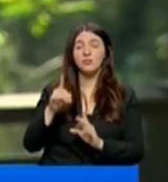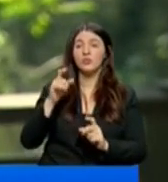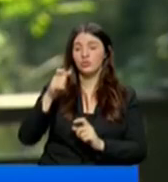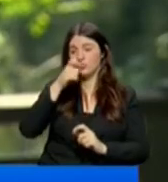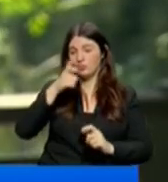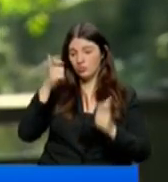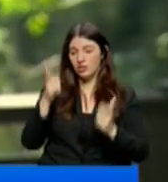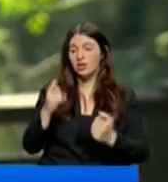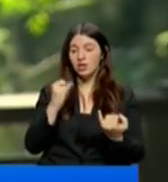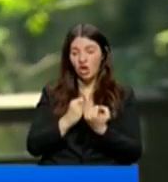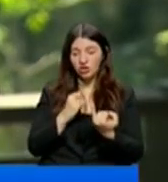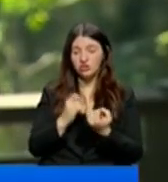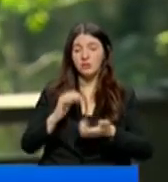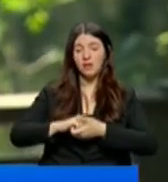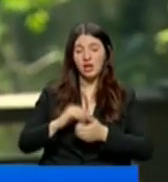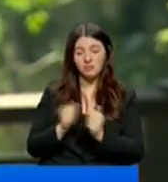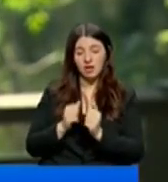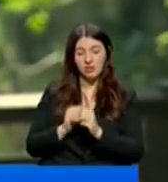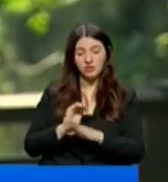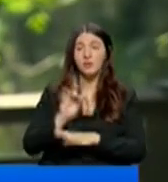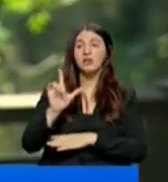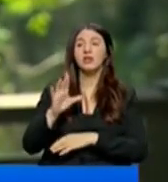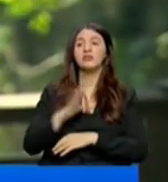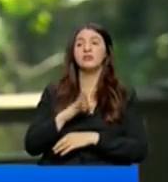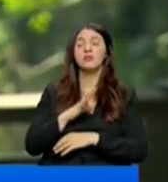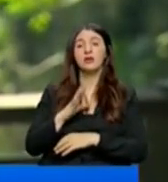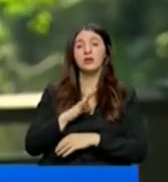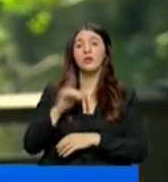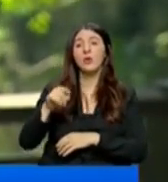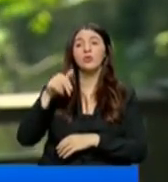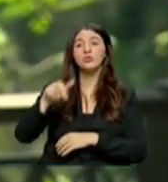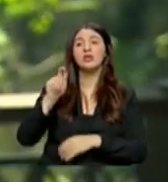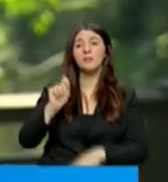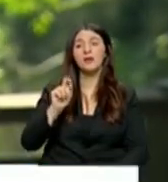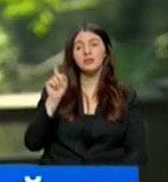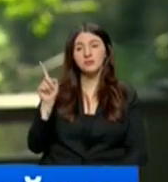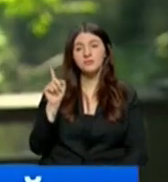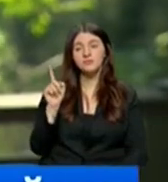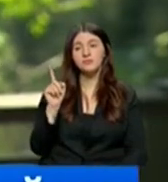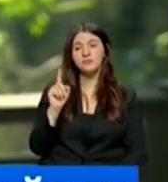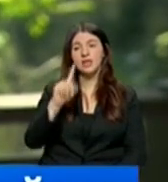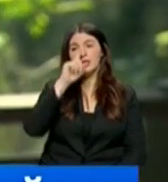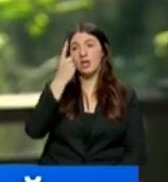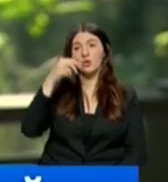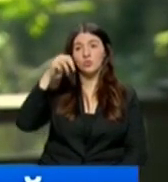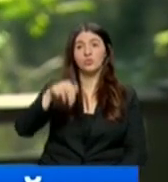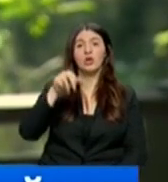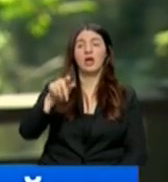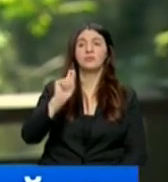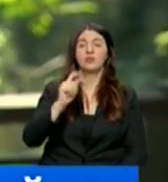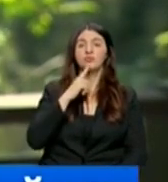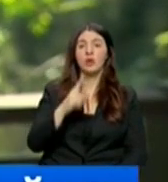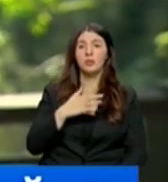ülkenin kardeşliğe, bir arada yaşamaya ihtiyacı var. O yürüyüşü yaparken tek başıma yürüyeceğimi